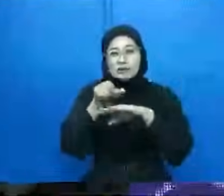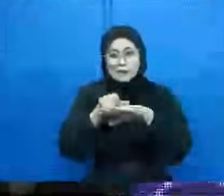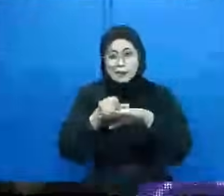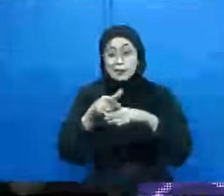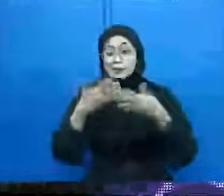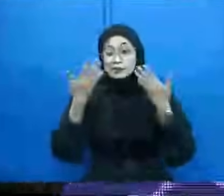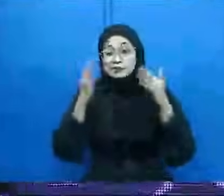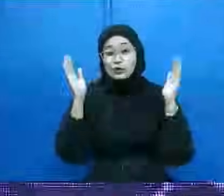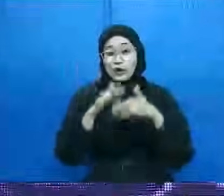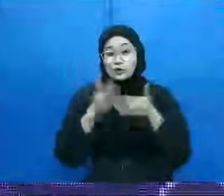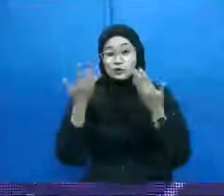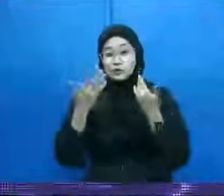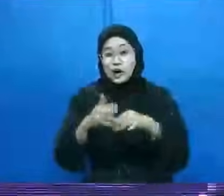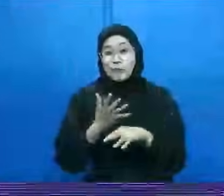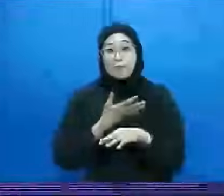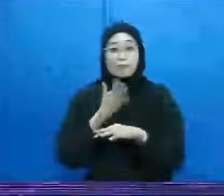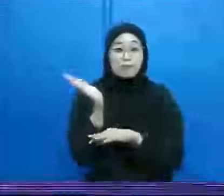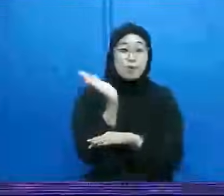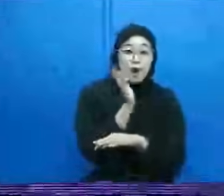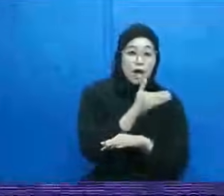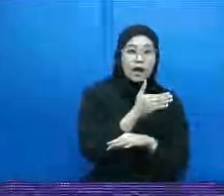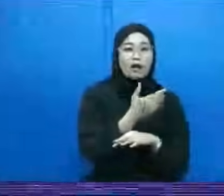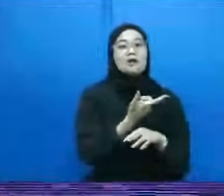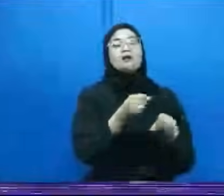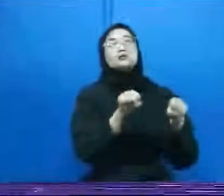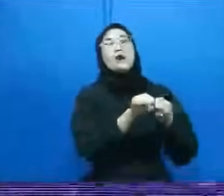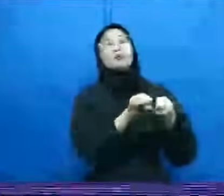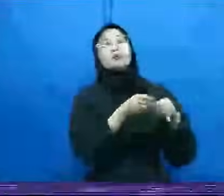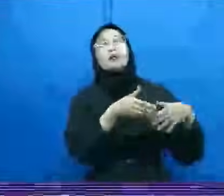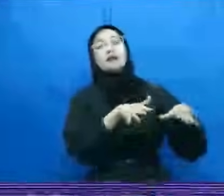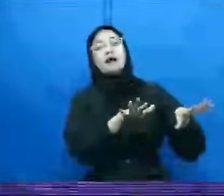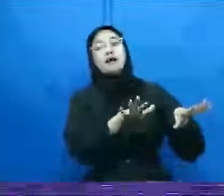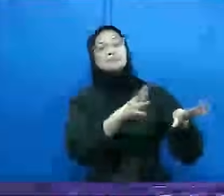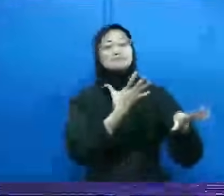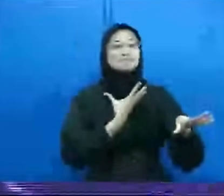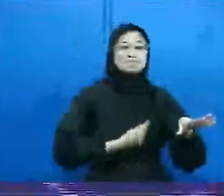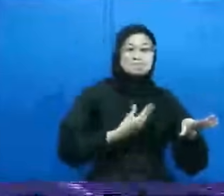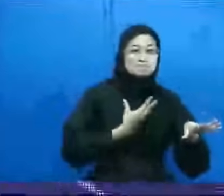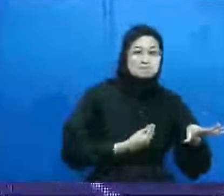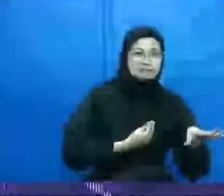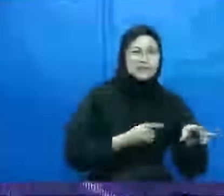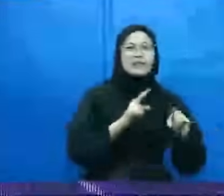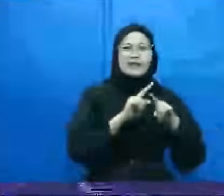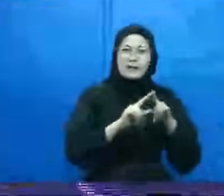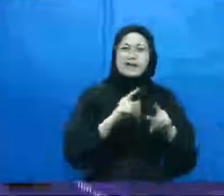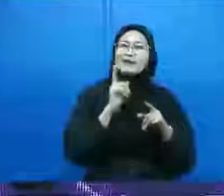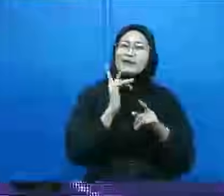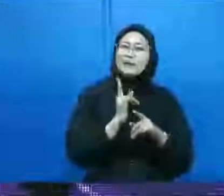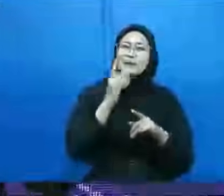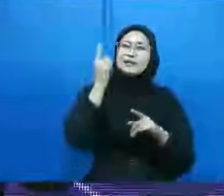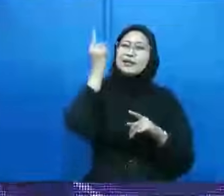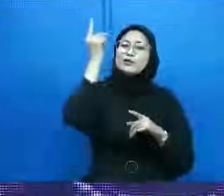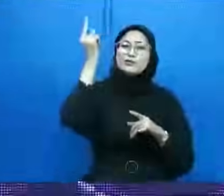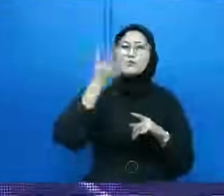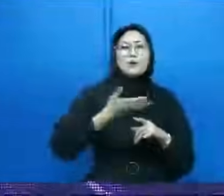habis. Ada yang tas lenyap. Tapi dia bertekad pengen terus ke masjid, pengen terus ke masjid, pengen terus ke masjid. Begitu